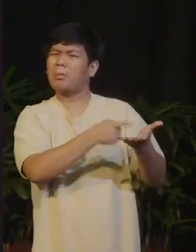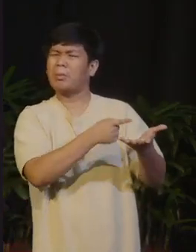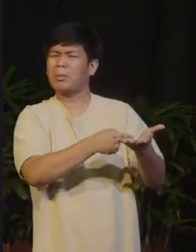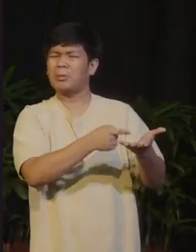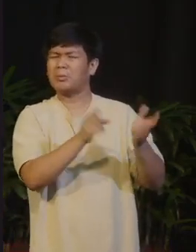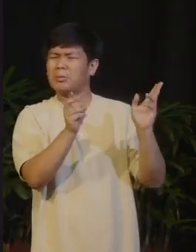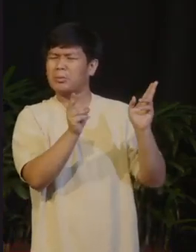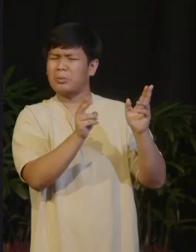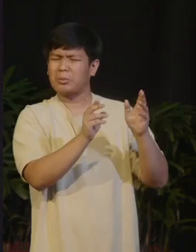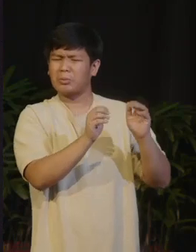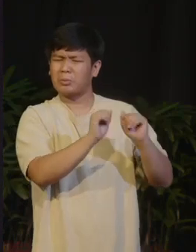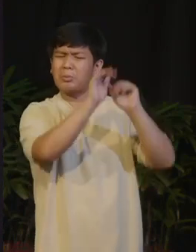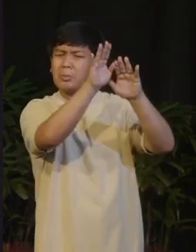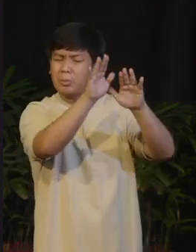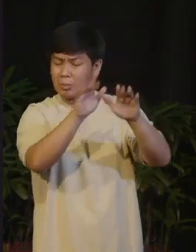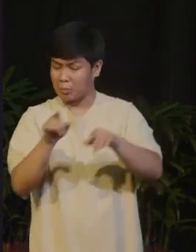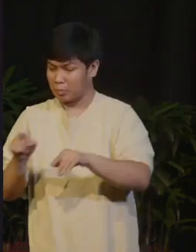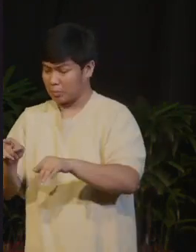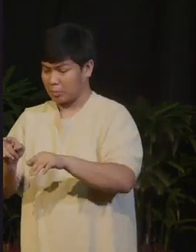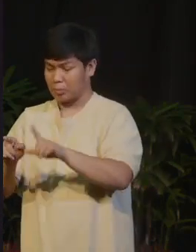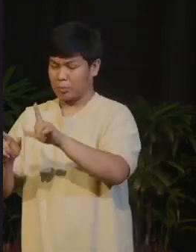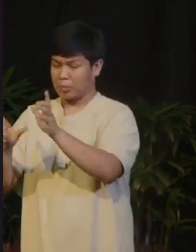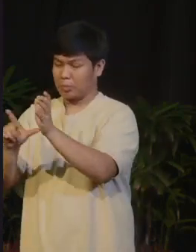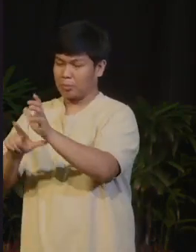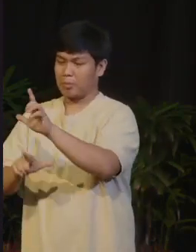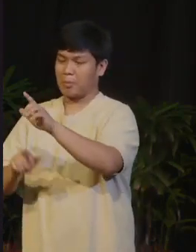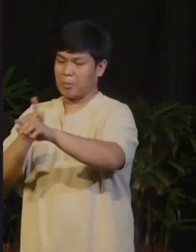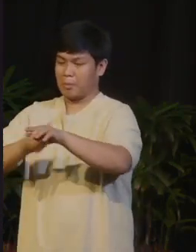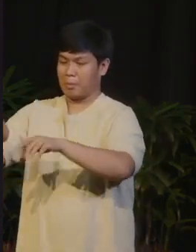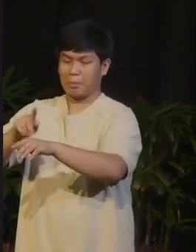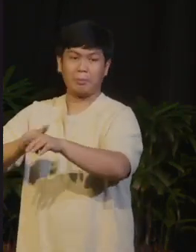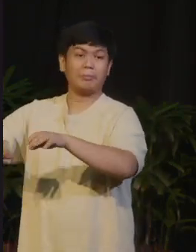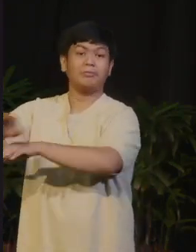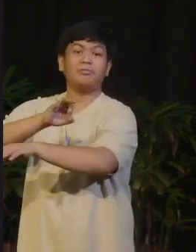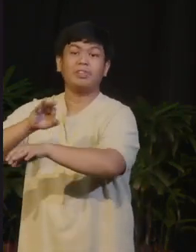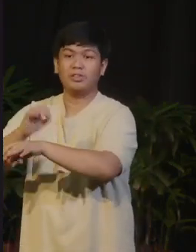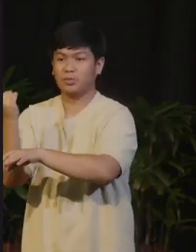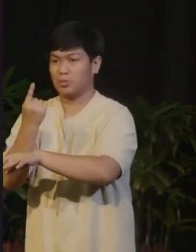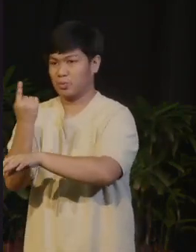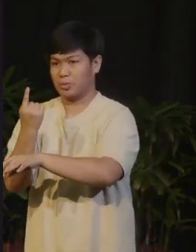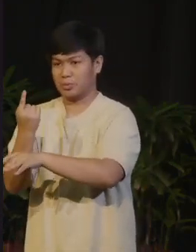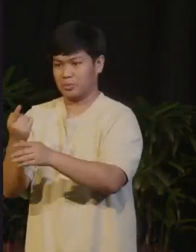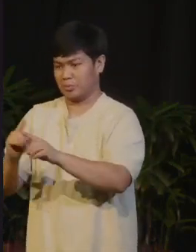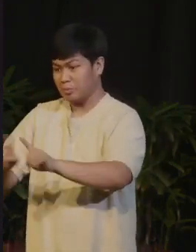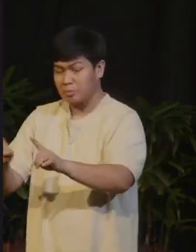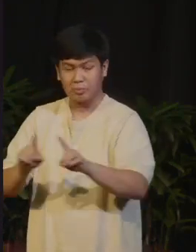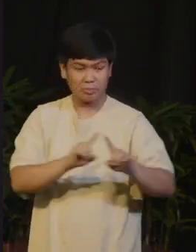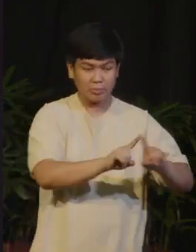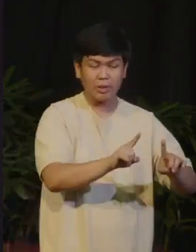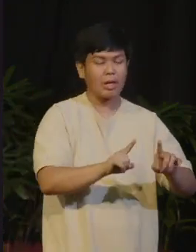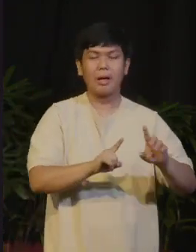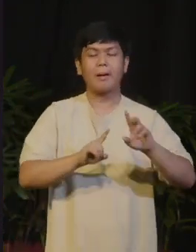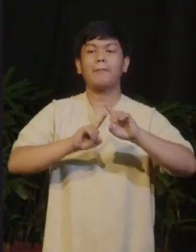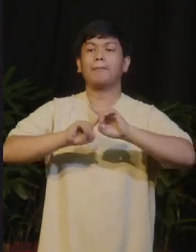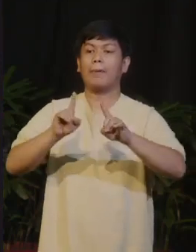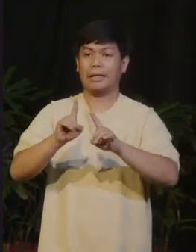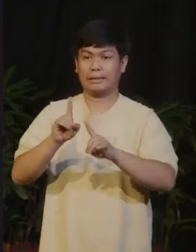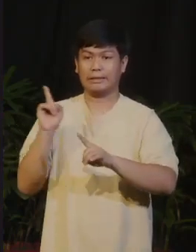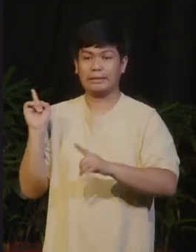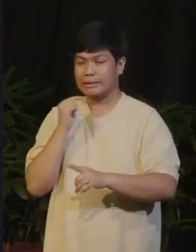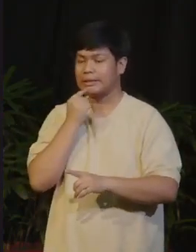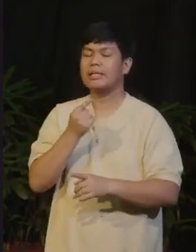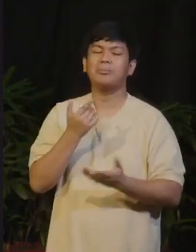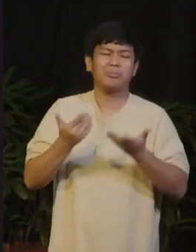pareho din ang laman. Ang sinasabi natin nung nakaraan, ang mga tunay na alagad ni